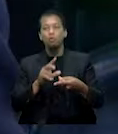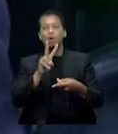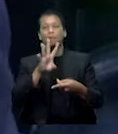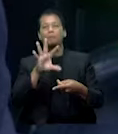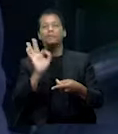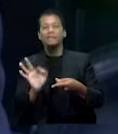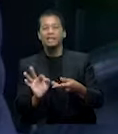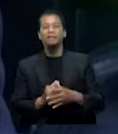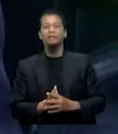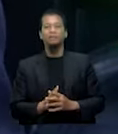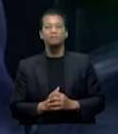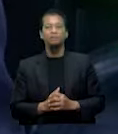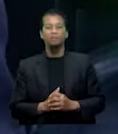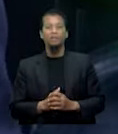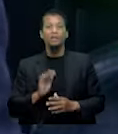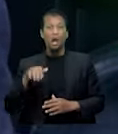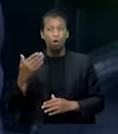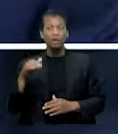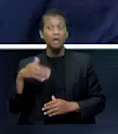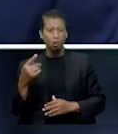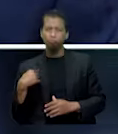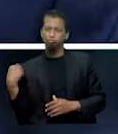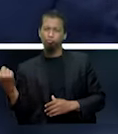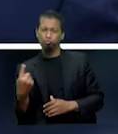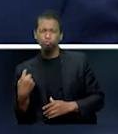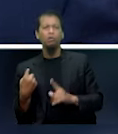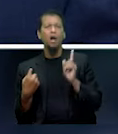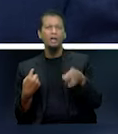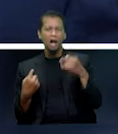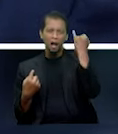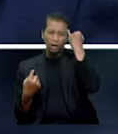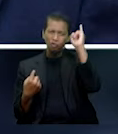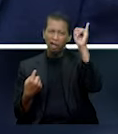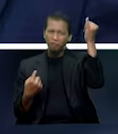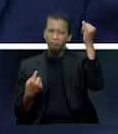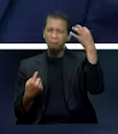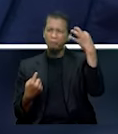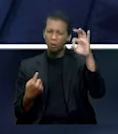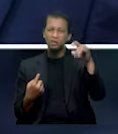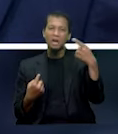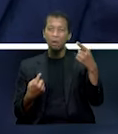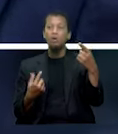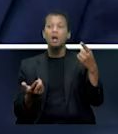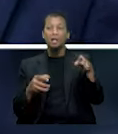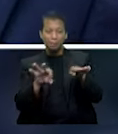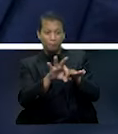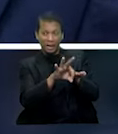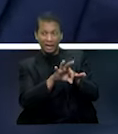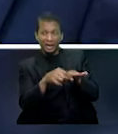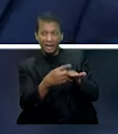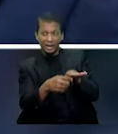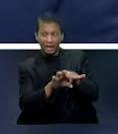Secara tiap tahunnya kami itu melakukan inovasi-inovasi baru sehingga tentunya ban ini bukan hanya